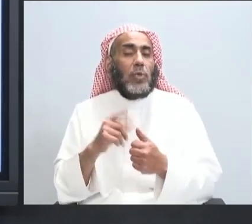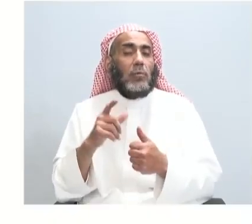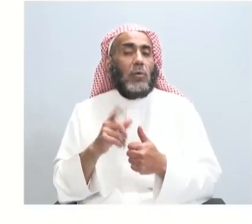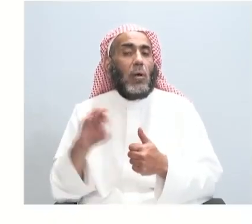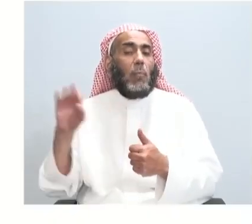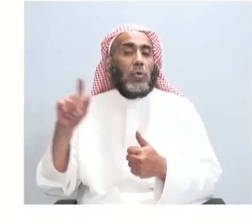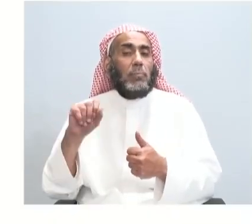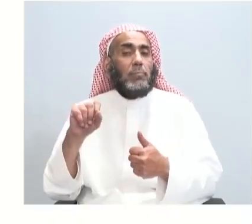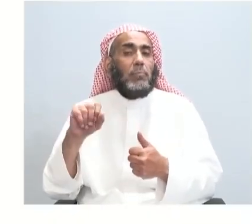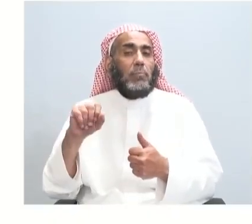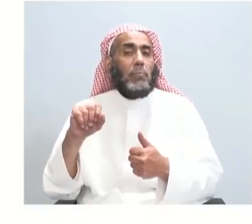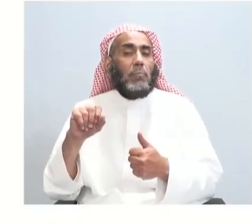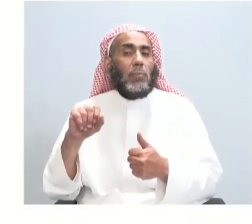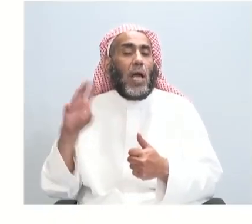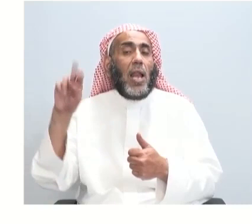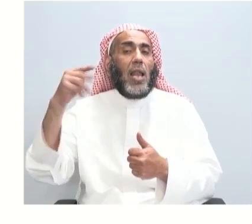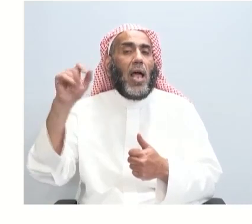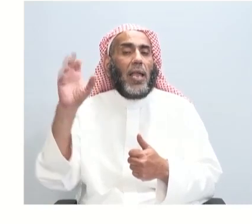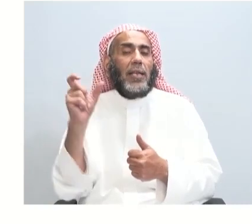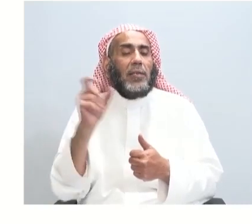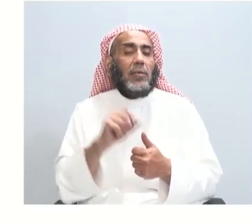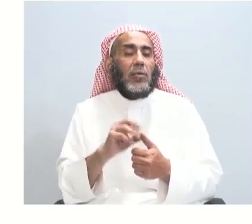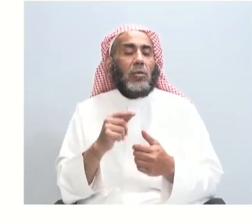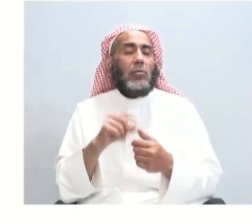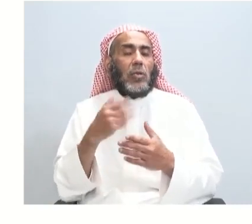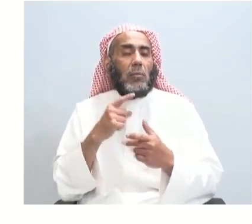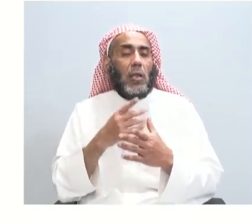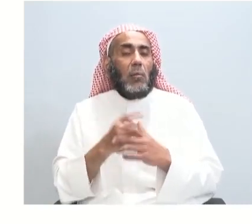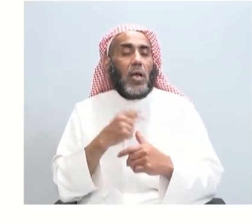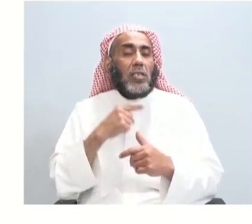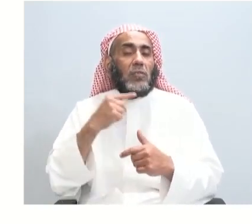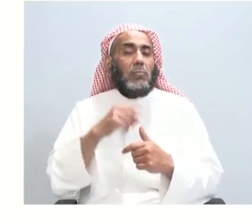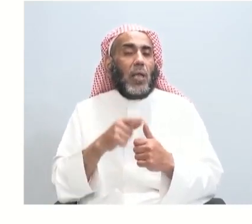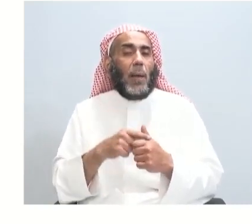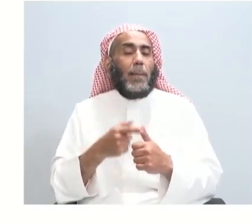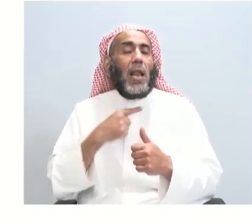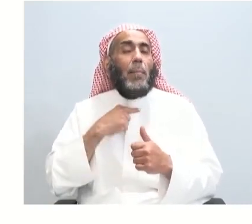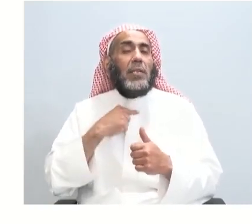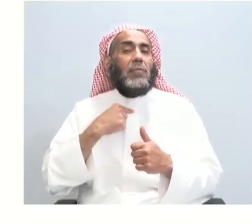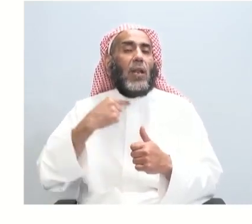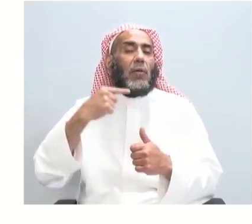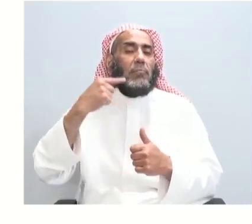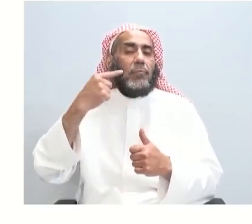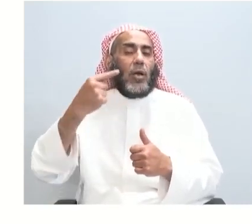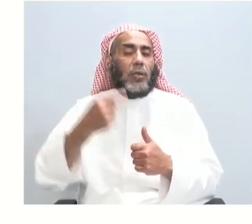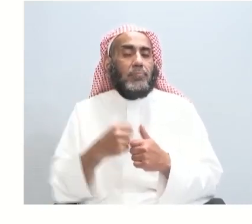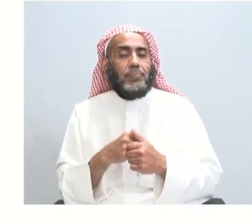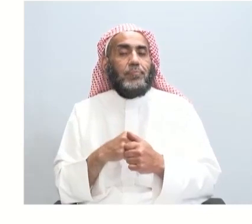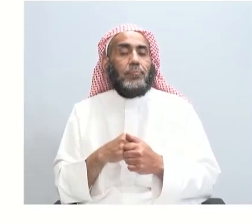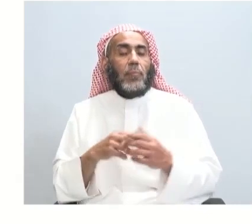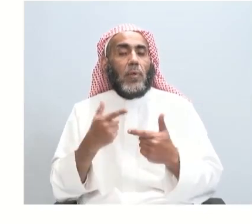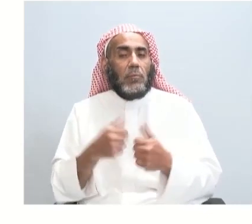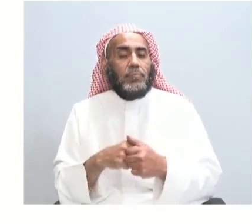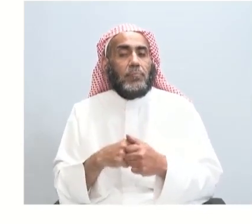الصوتية هو معجم العين، هو معجم العين اعتمد المخارج الصوتية فبدأ بالأبعد مخرج فالأقرب مخرج وهكذا.